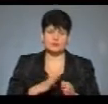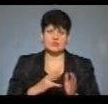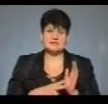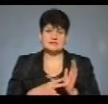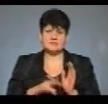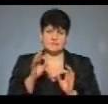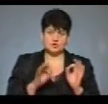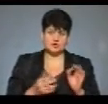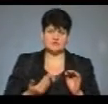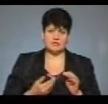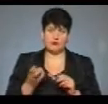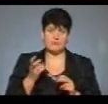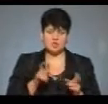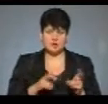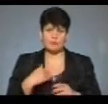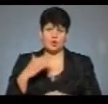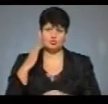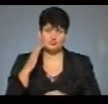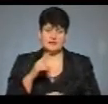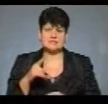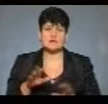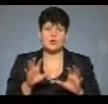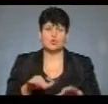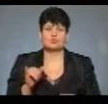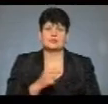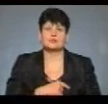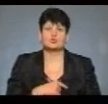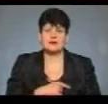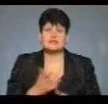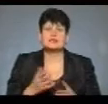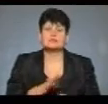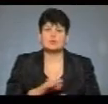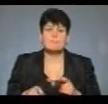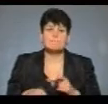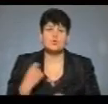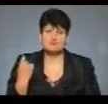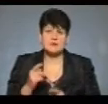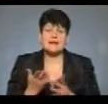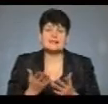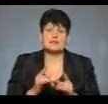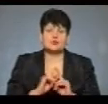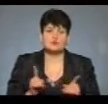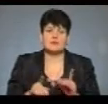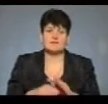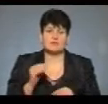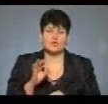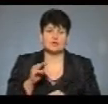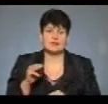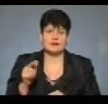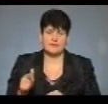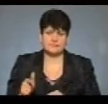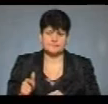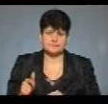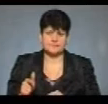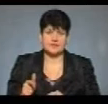70% жителів прийшли та проголосували за голову та депутатів. Які були порушення і взагалі які особливості виборів в ОТГ? Тому що, зазвичай,